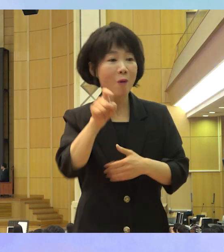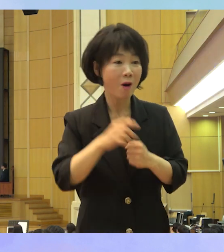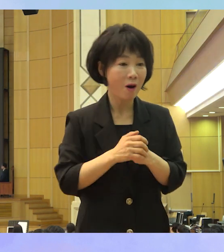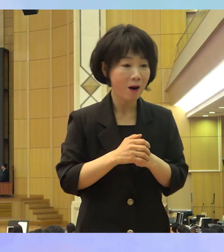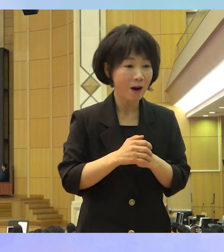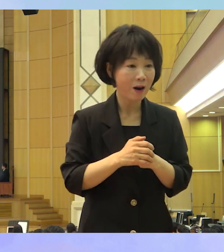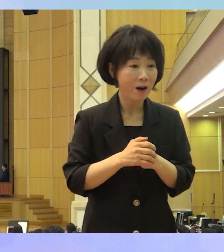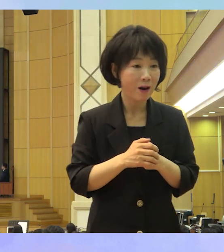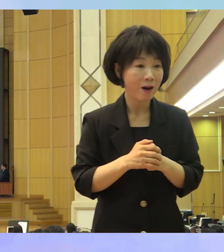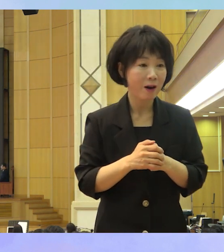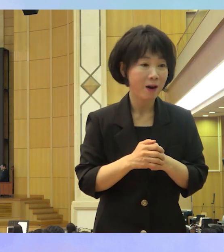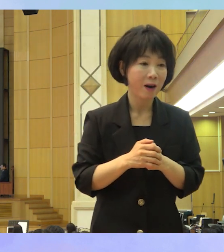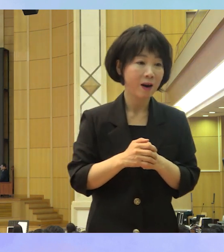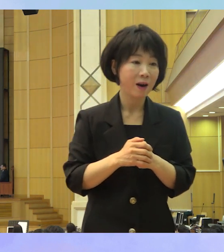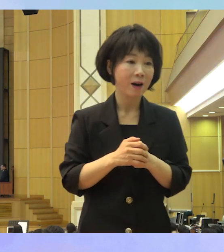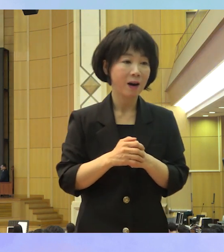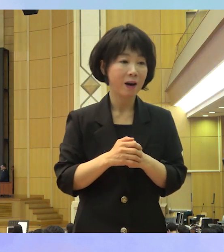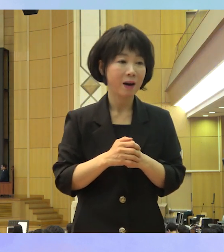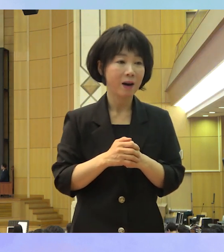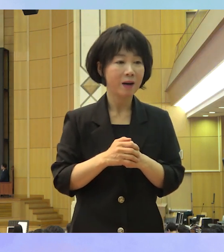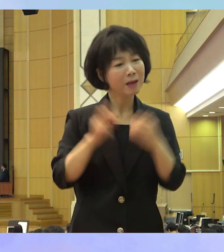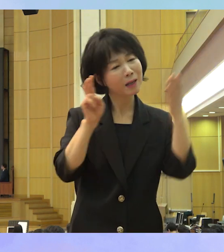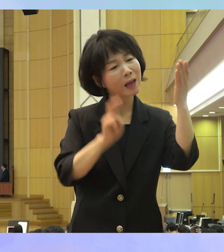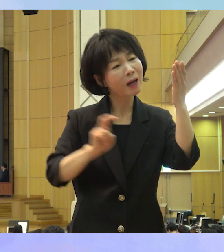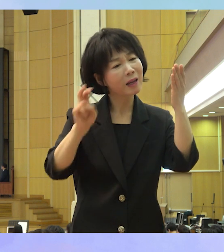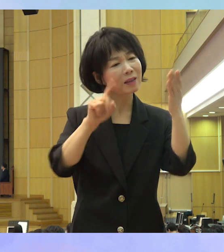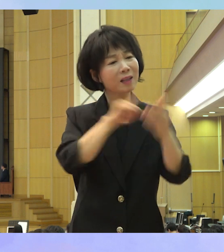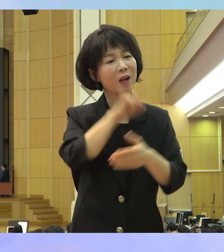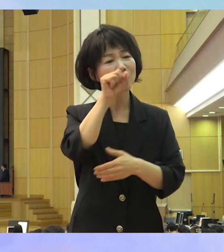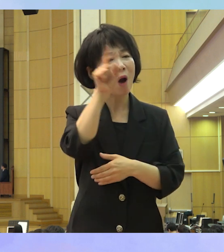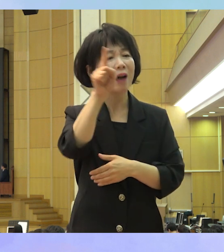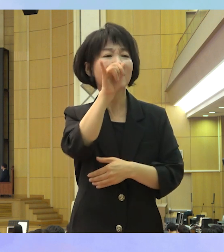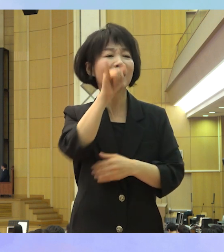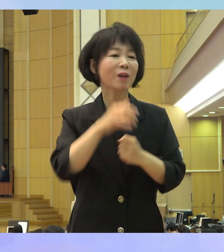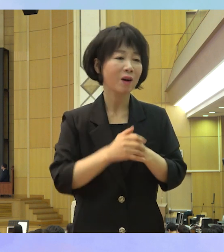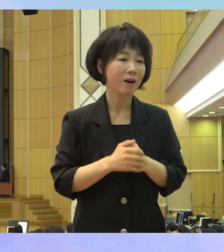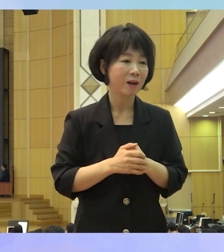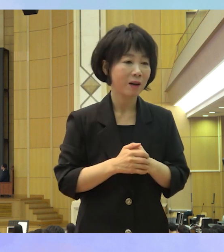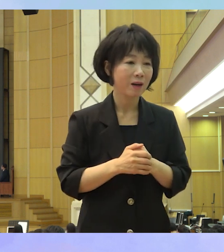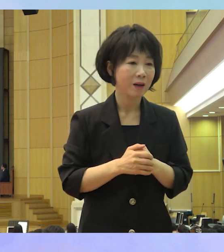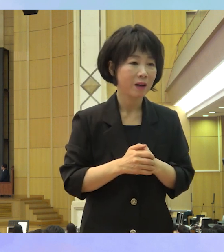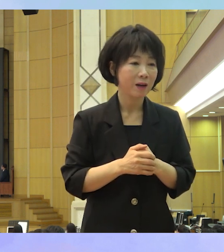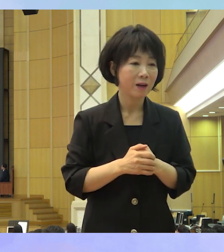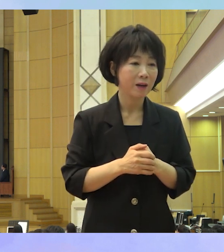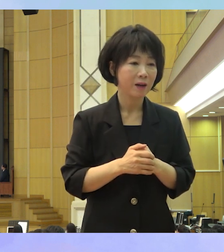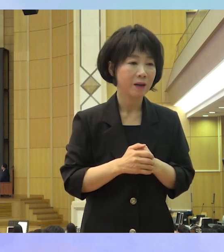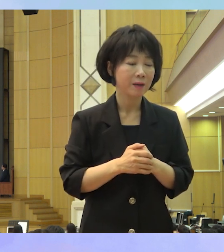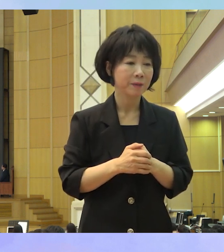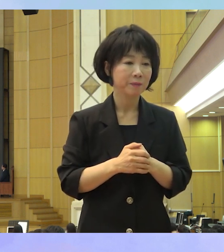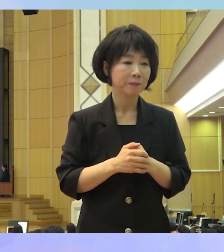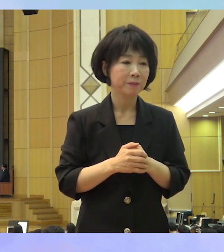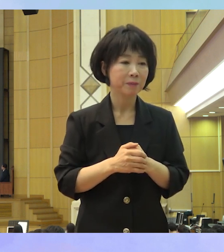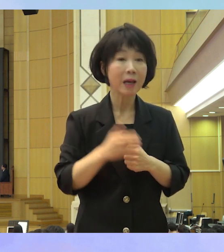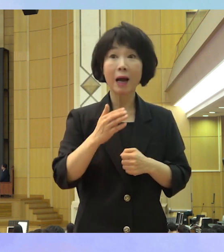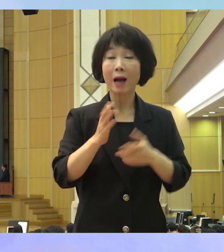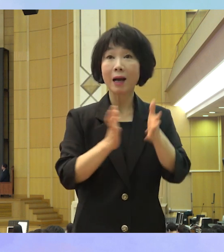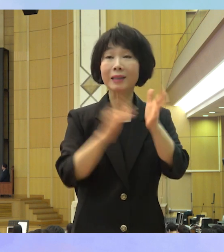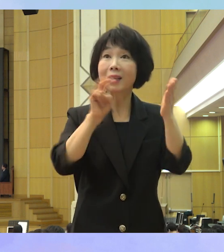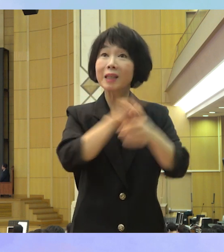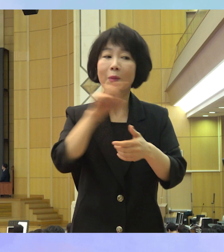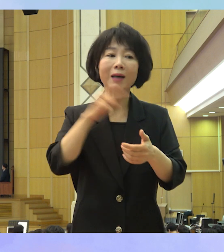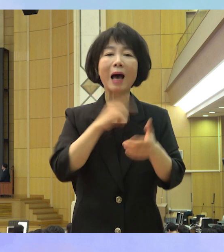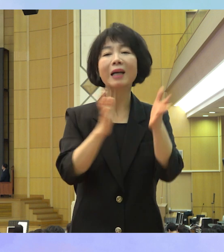캠프에 왔다 가서 셀러브레이트를 좋아했는데 그건 이제 아기 때고 많은 사람들을 좋아하더라고요. 난 예수가 좋다고?